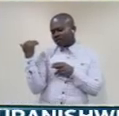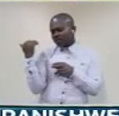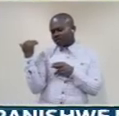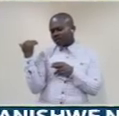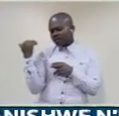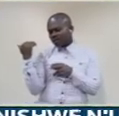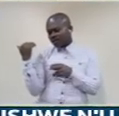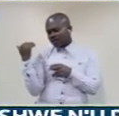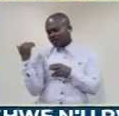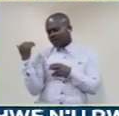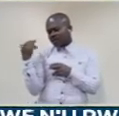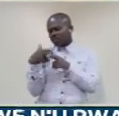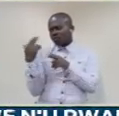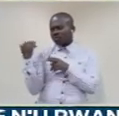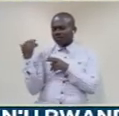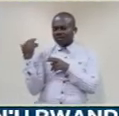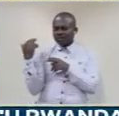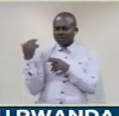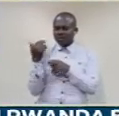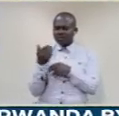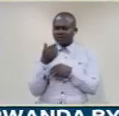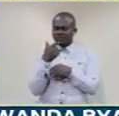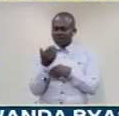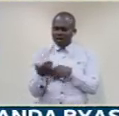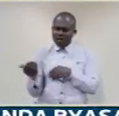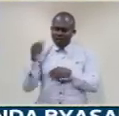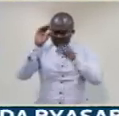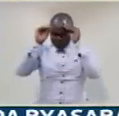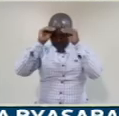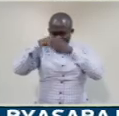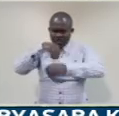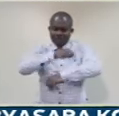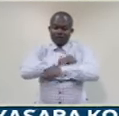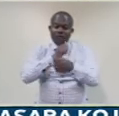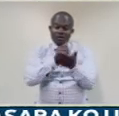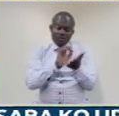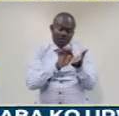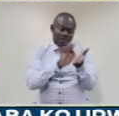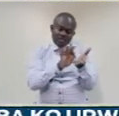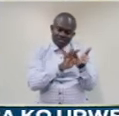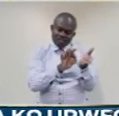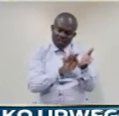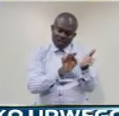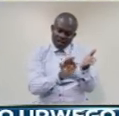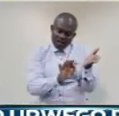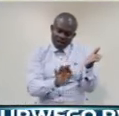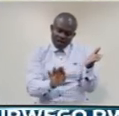umuntu akifatira akana ka kwize mu mashuri akagenda amwandikira kukabaho